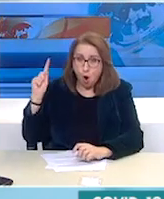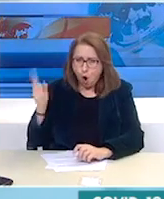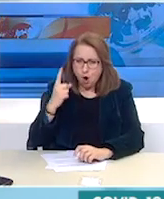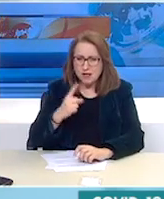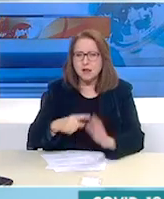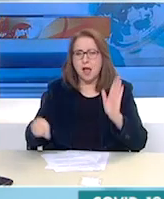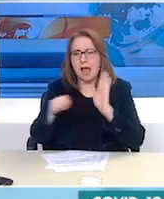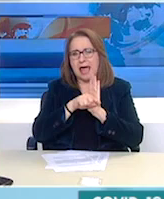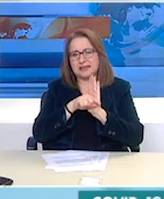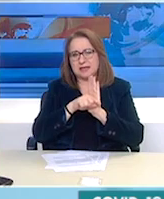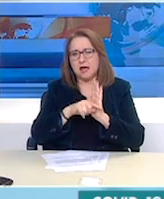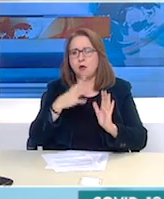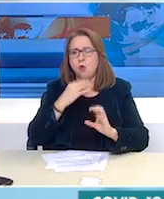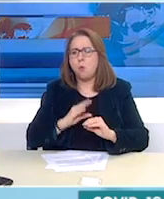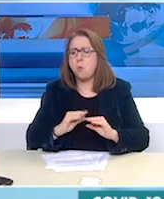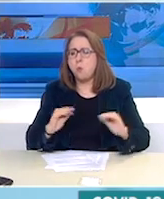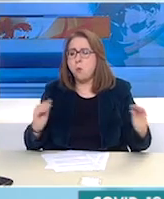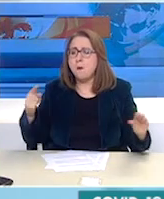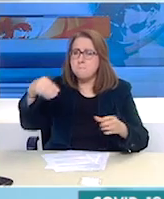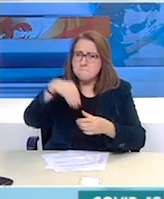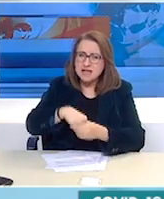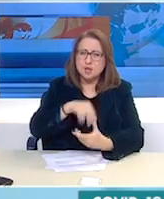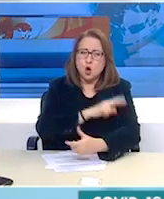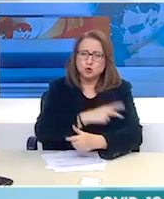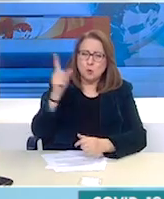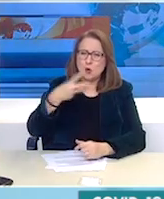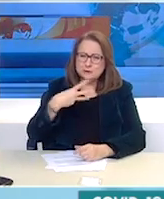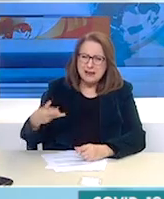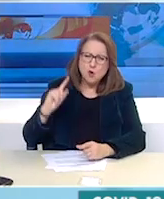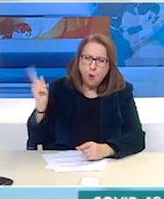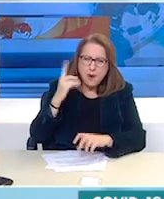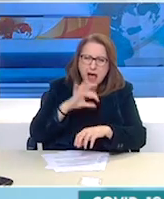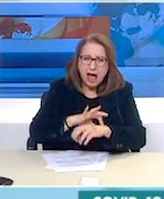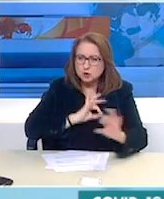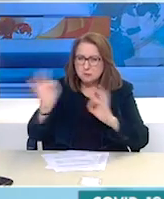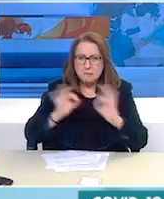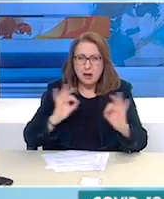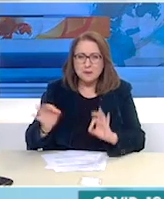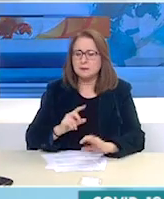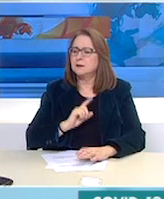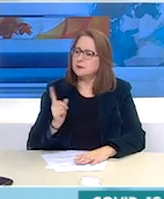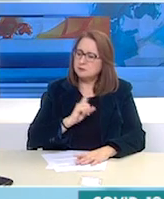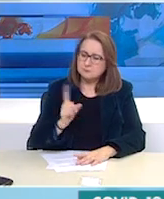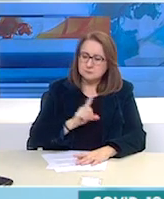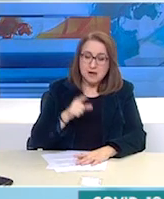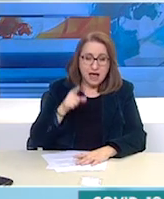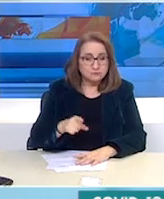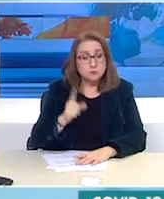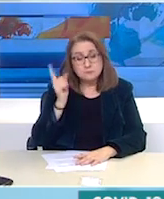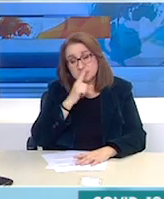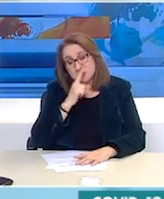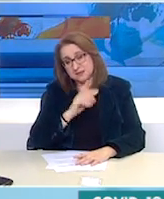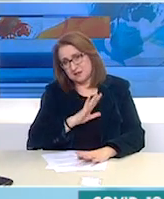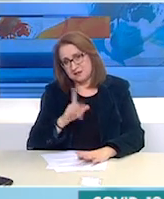να προχωράμε σε κάποιες απόψεις οι οποίες δεν συνάδουν με την πραγματικότητα δημιουργούν